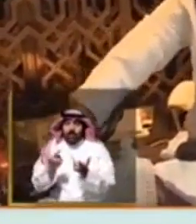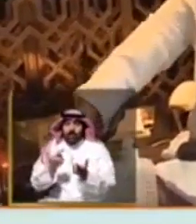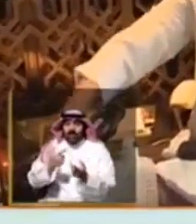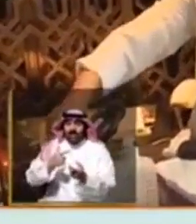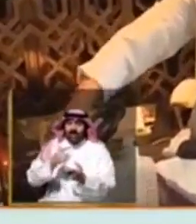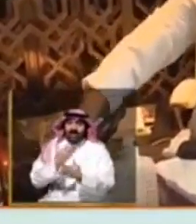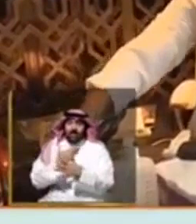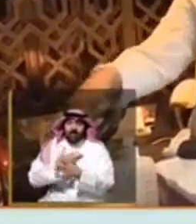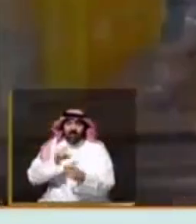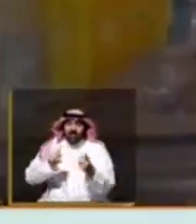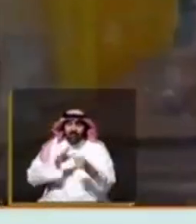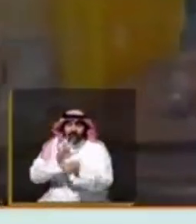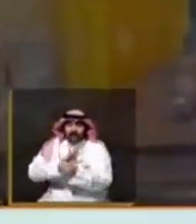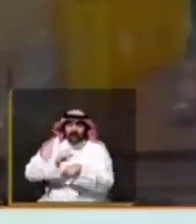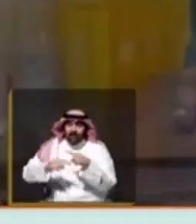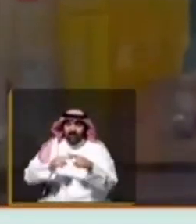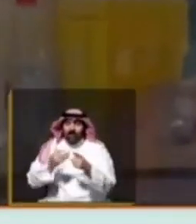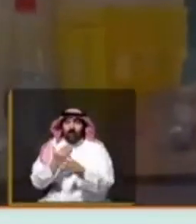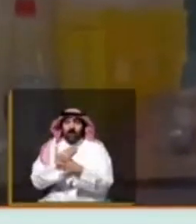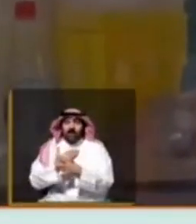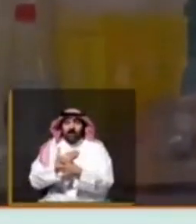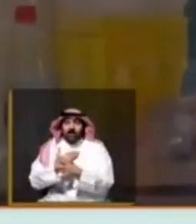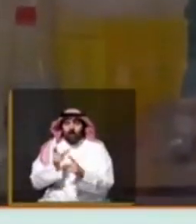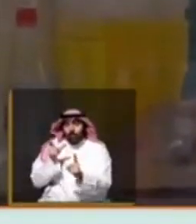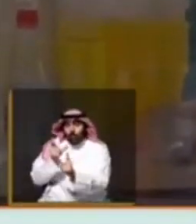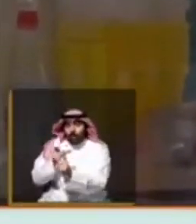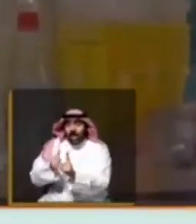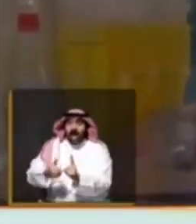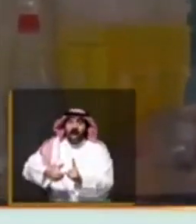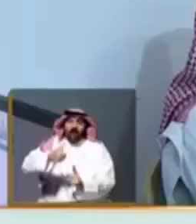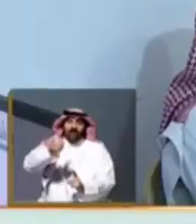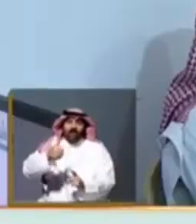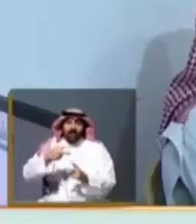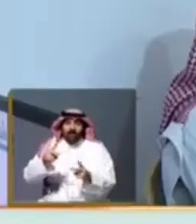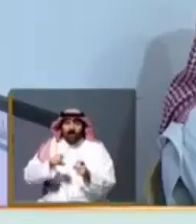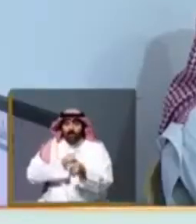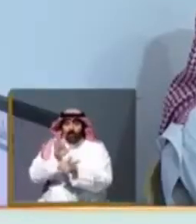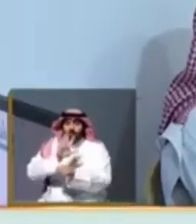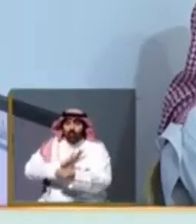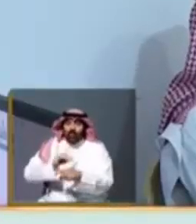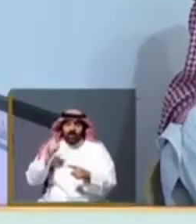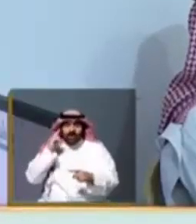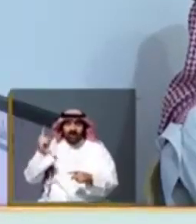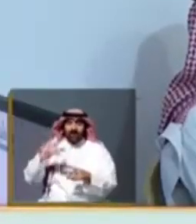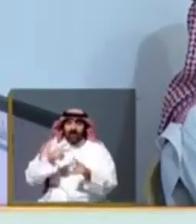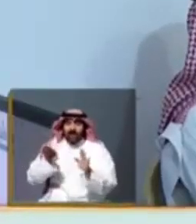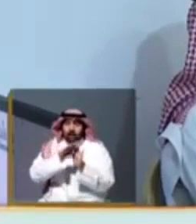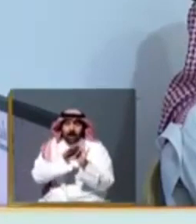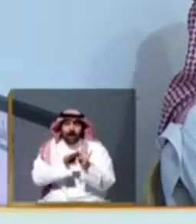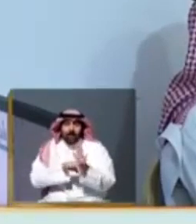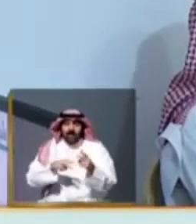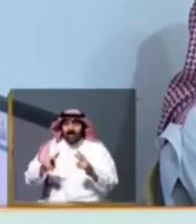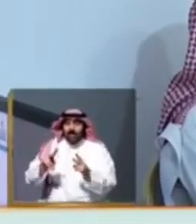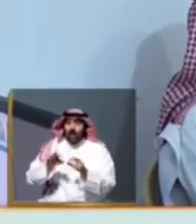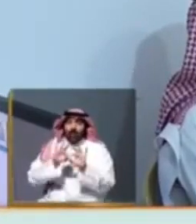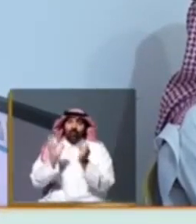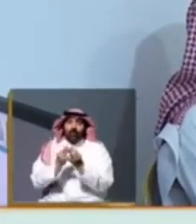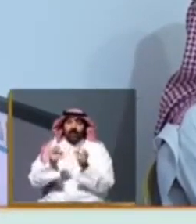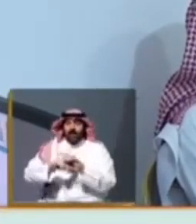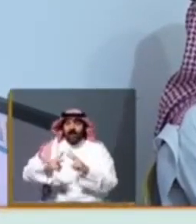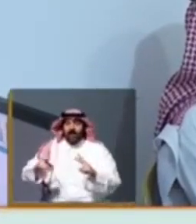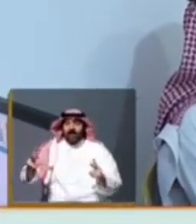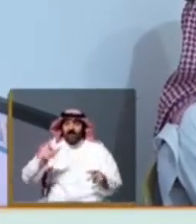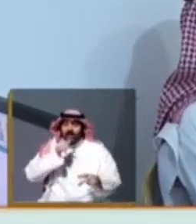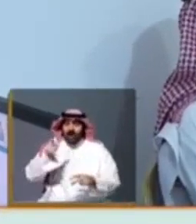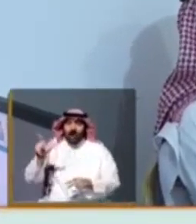مع تفشي الفيروس، وذلك تحت شعار الوقاية من كورونا، إذ تهدف الحملة إلى توعية جميع أفراد المجتمع بمختلف